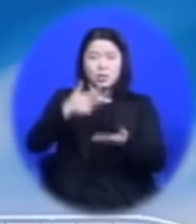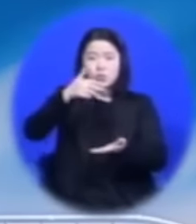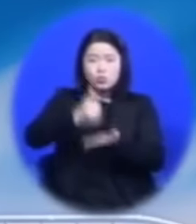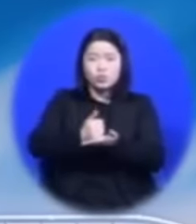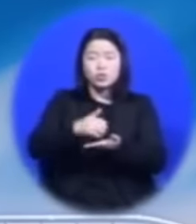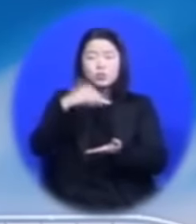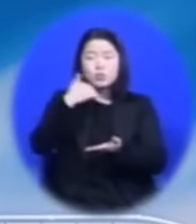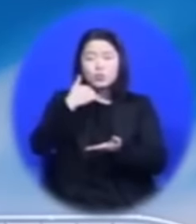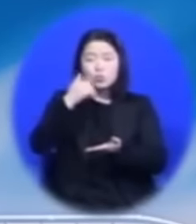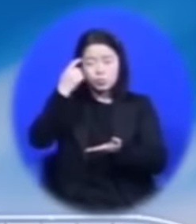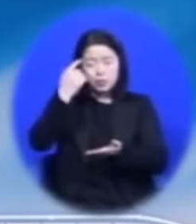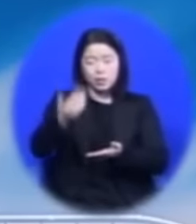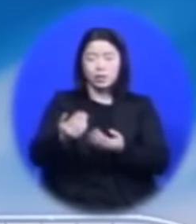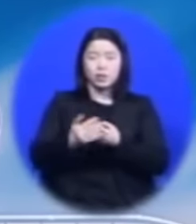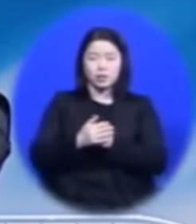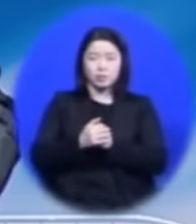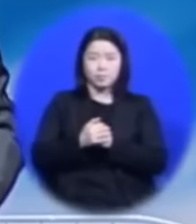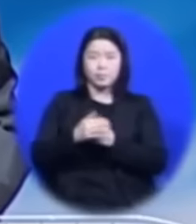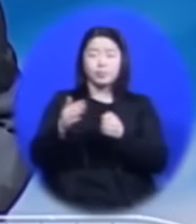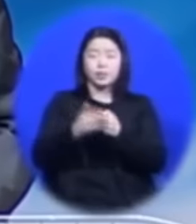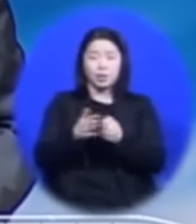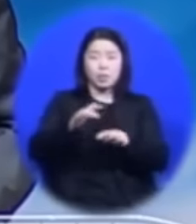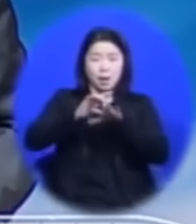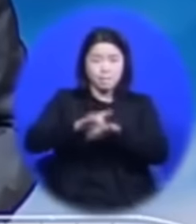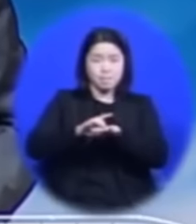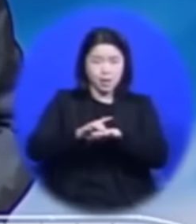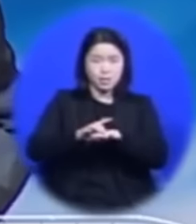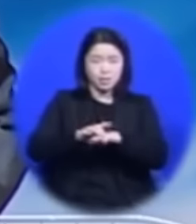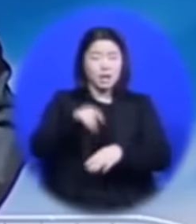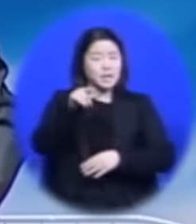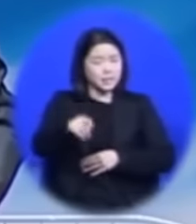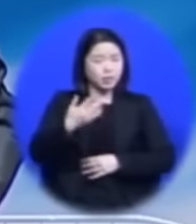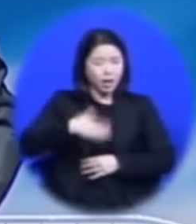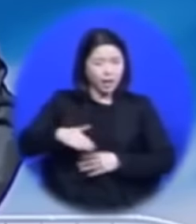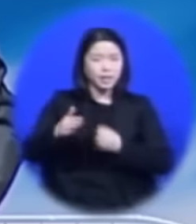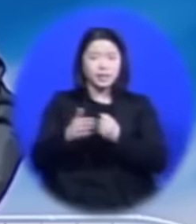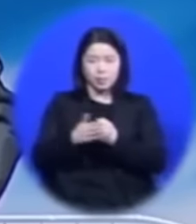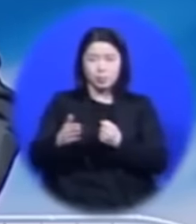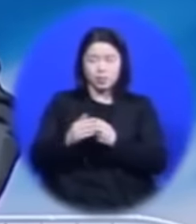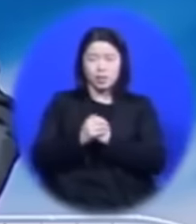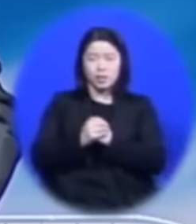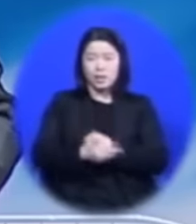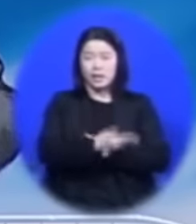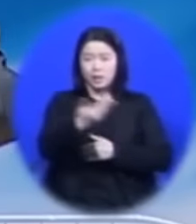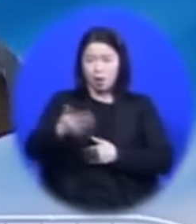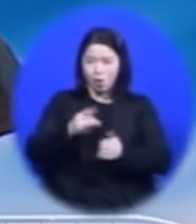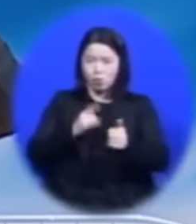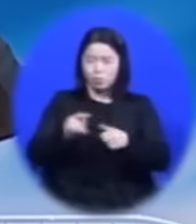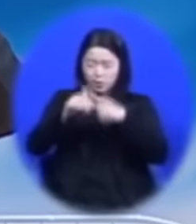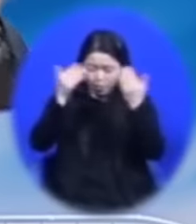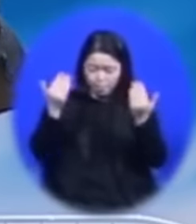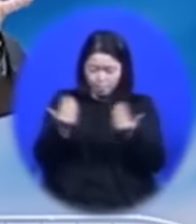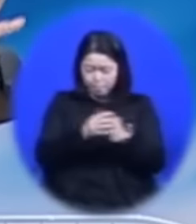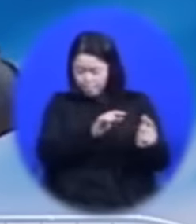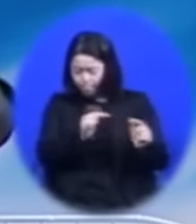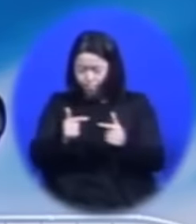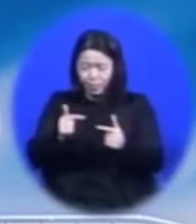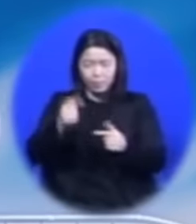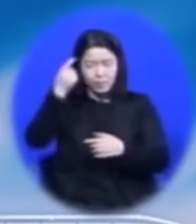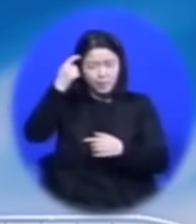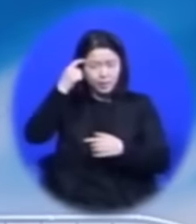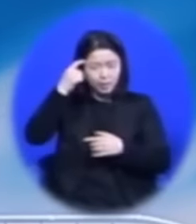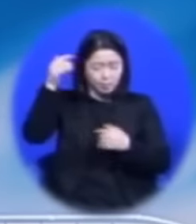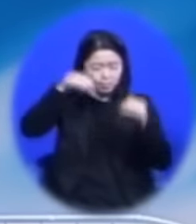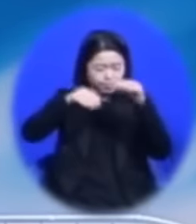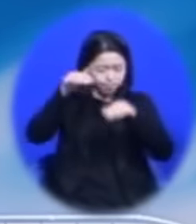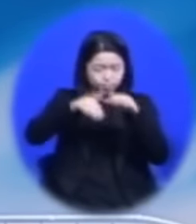누구지요? 그래서 마귀가 그걸 알기 때문에 여러분에게 온갖 생각을 다 집어넣고 있는